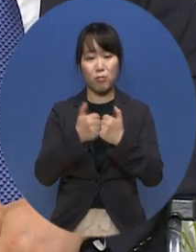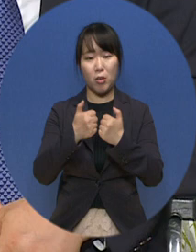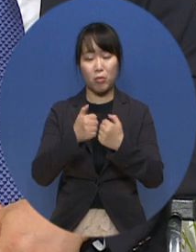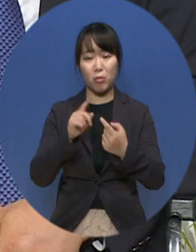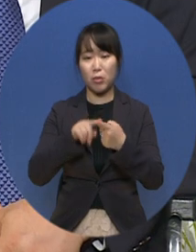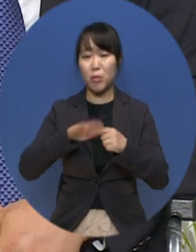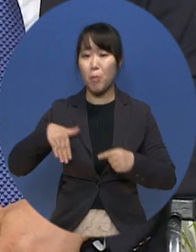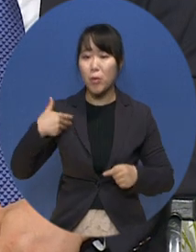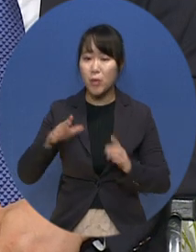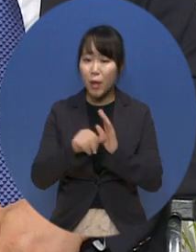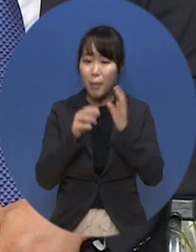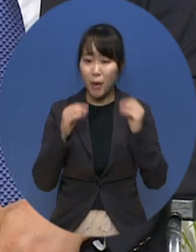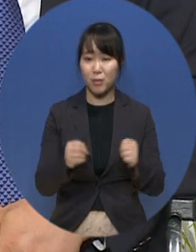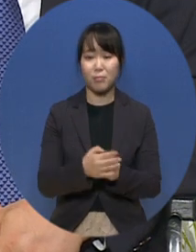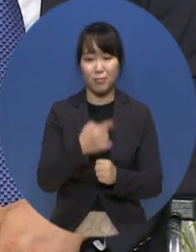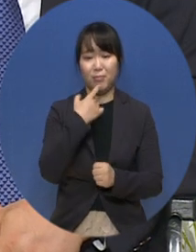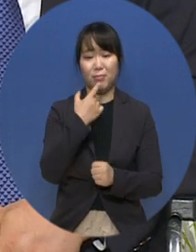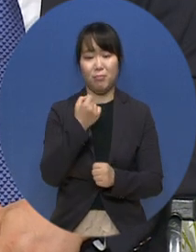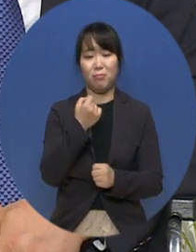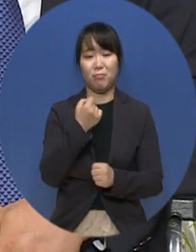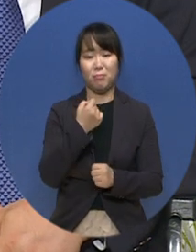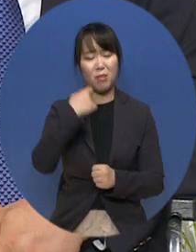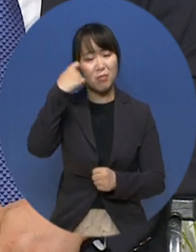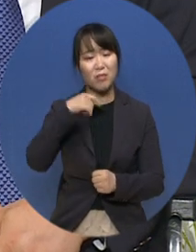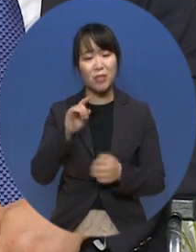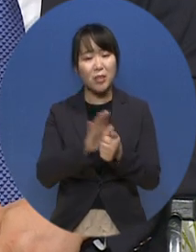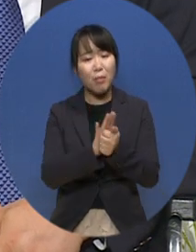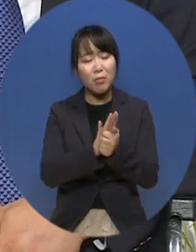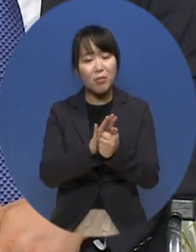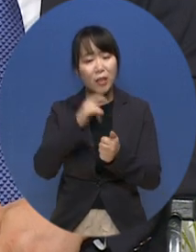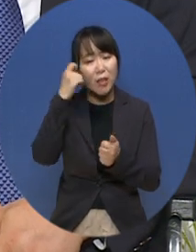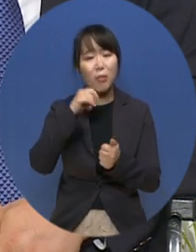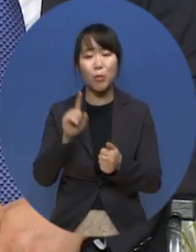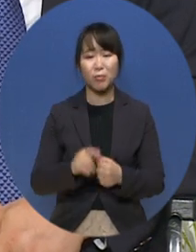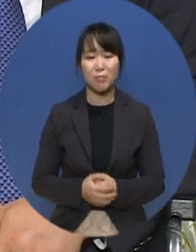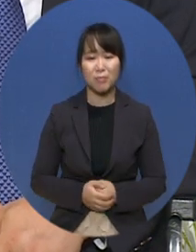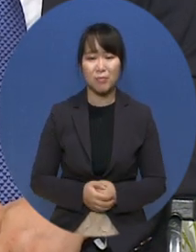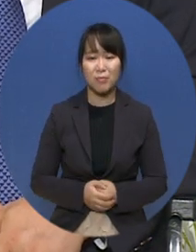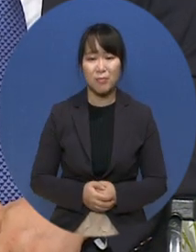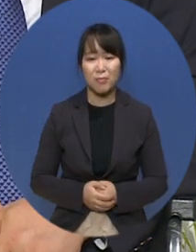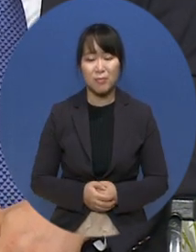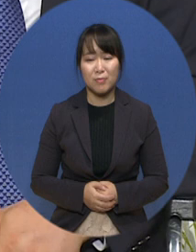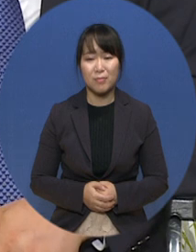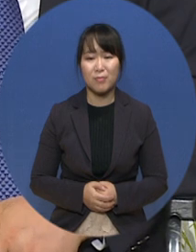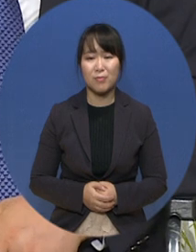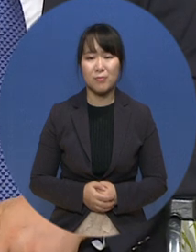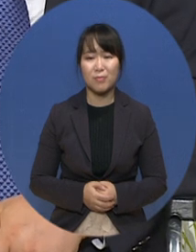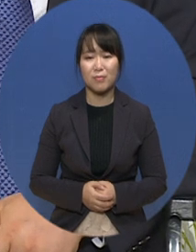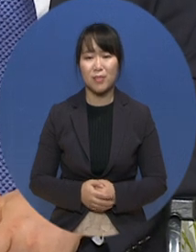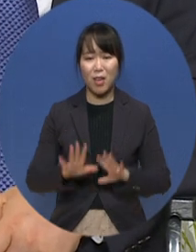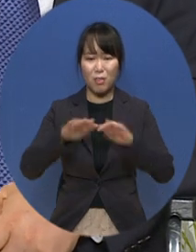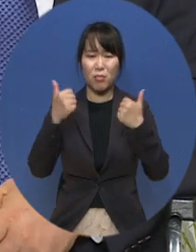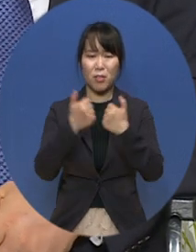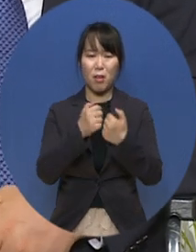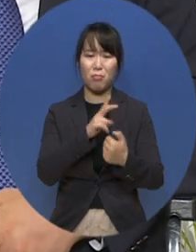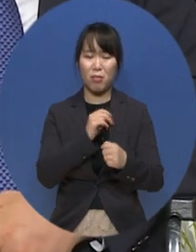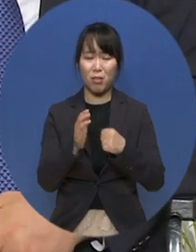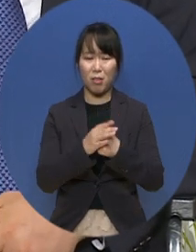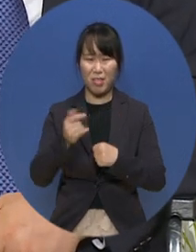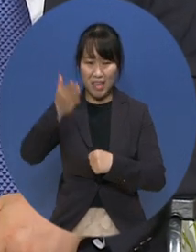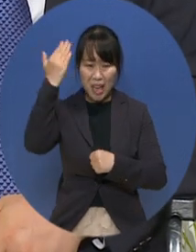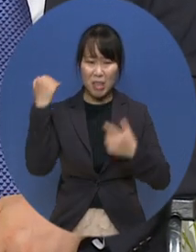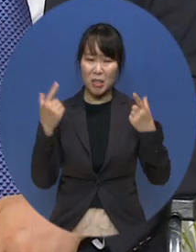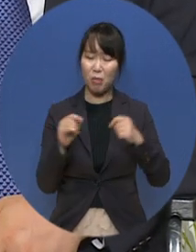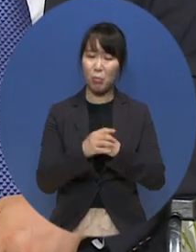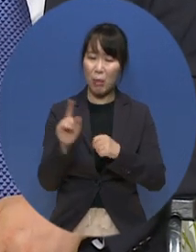경우도 있잖아요 예 그럼 어때요 서비스가 이렇게 느끼실 때는 국회의원이 락음악 이제 그 전처럼